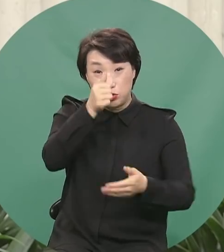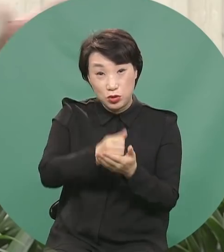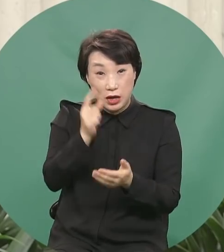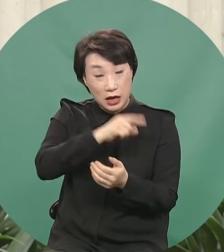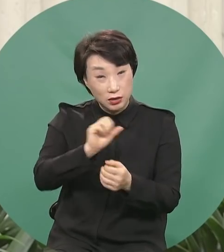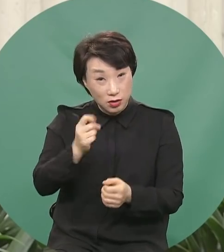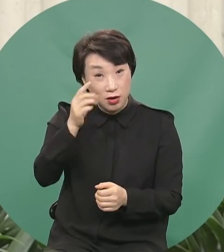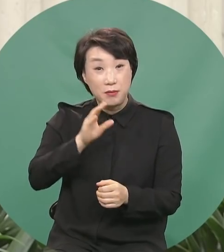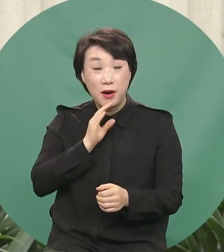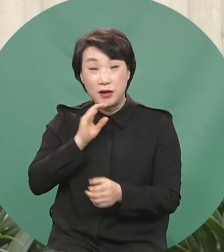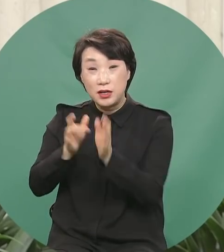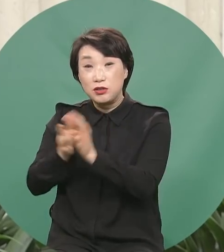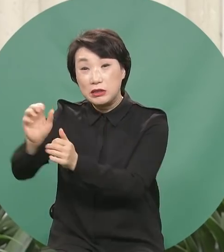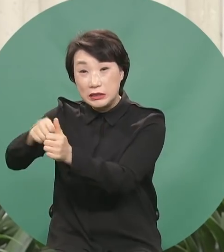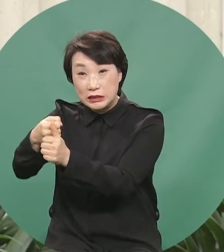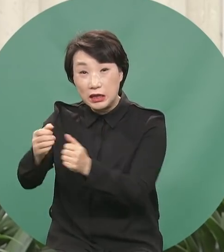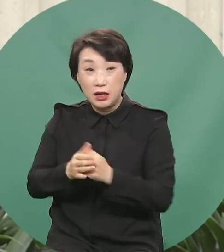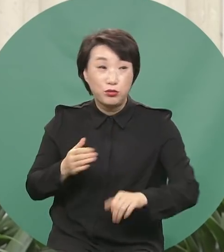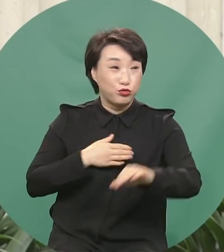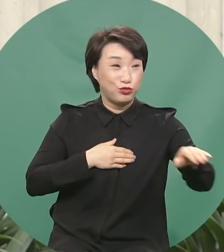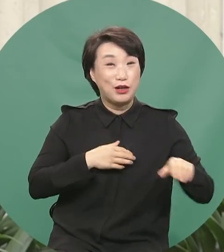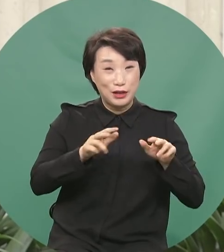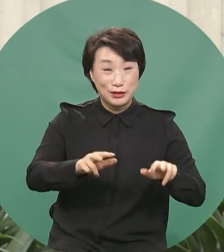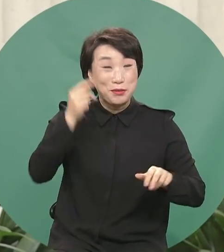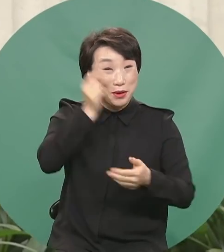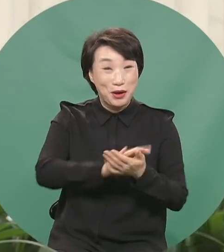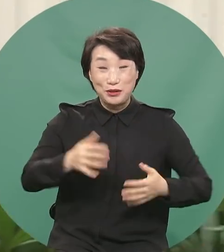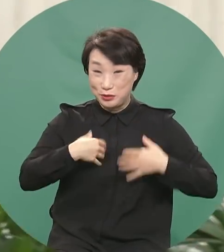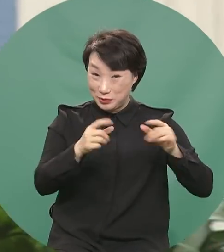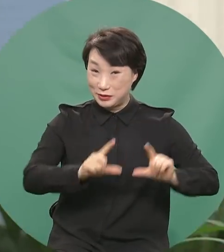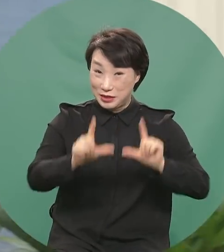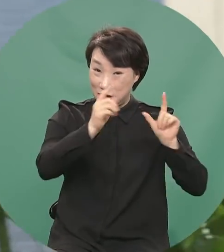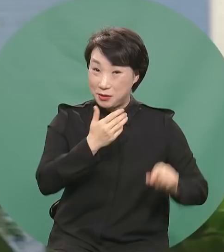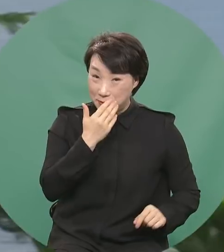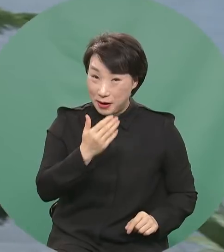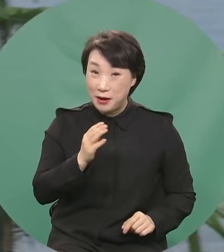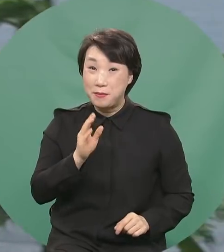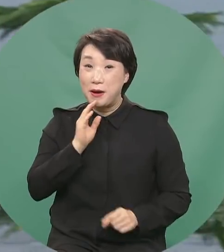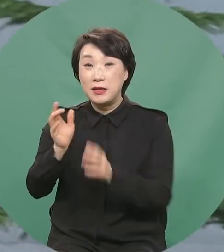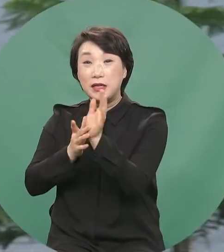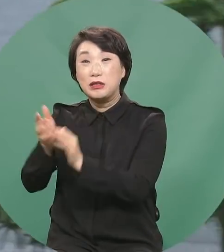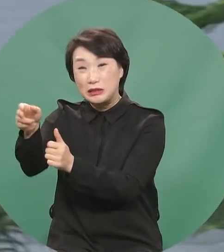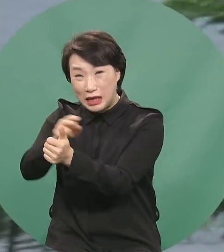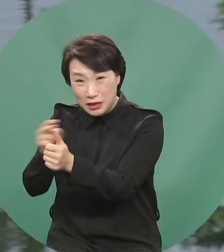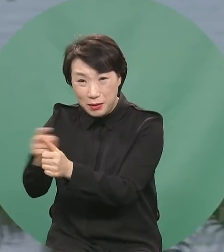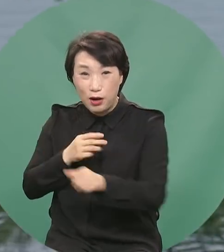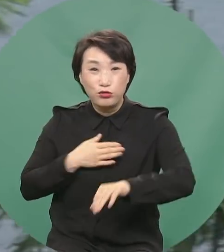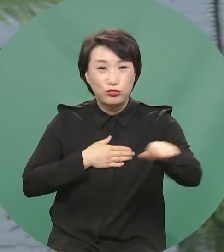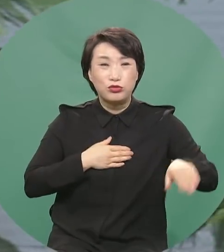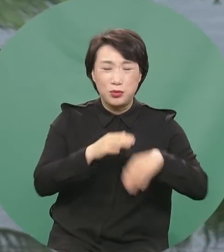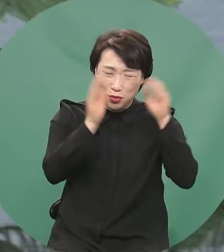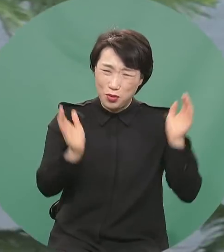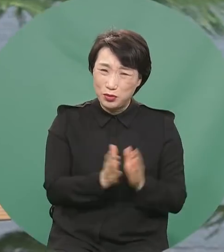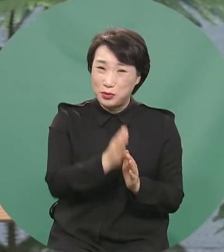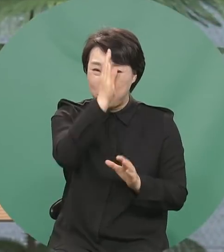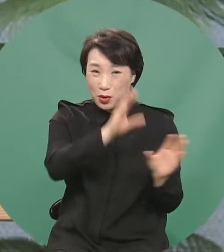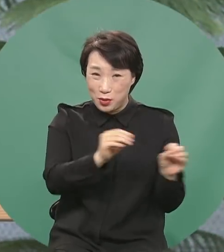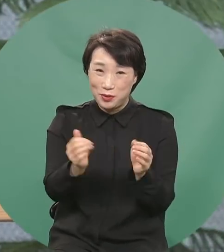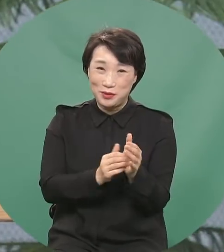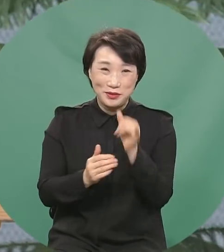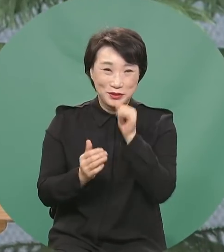그가 징계를 받음으로 우리가 평화를 누리고 그가 채찍에 맞음으로 우리가 나음을